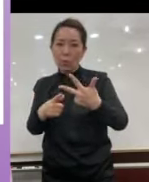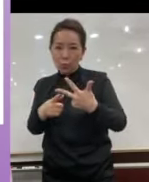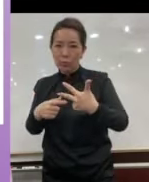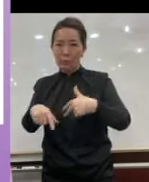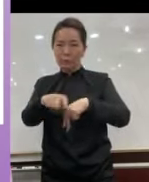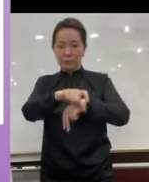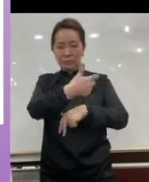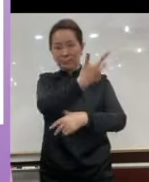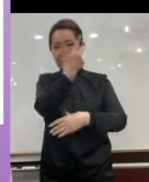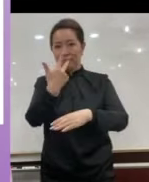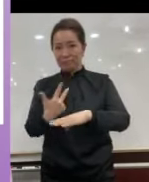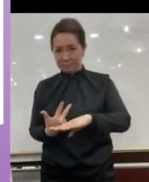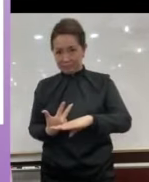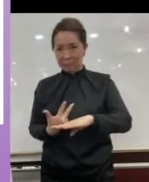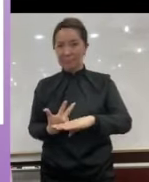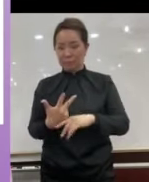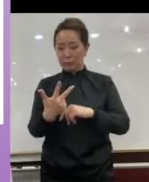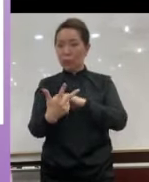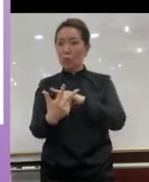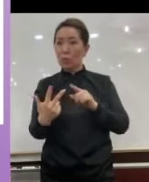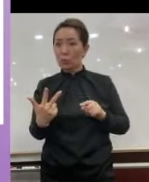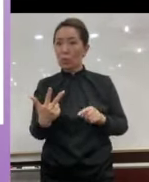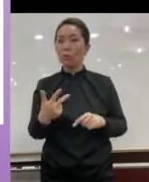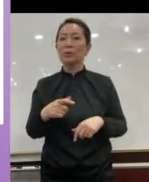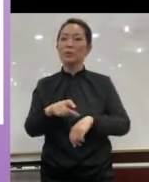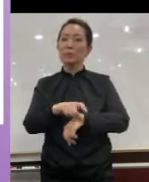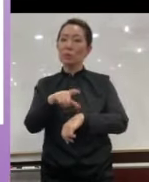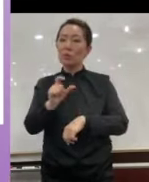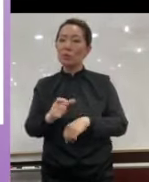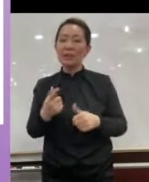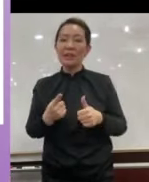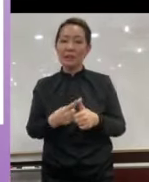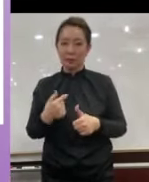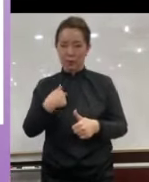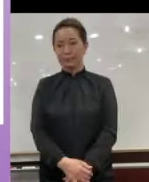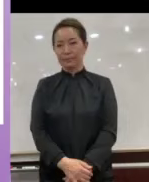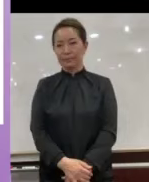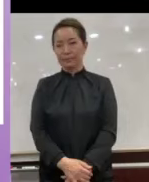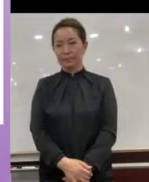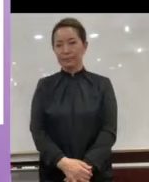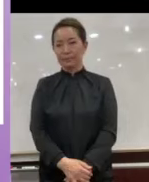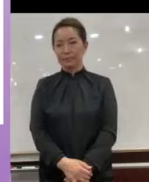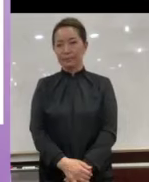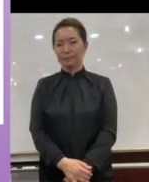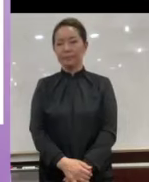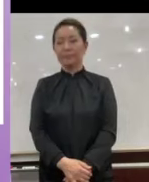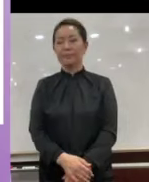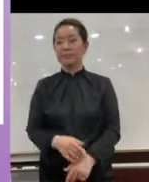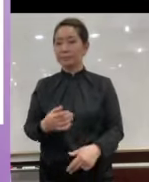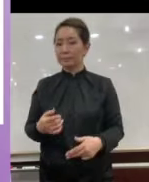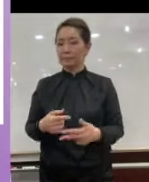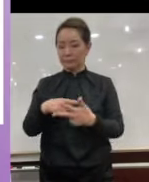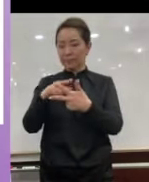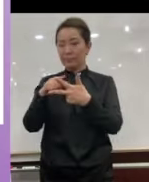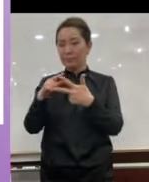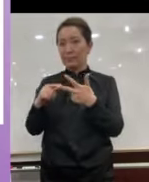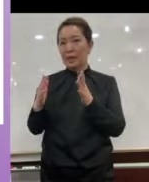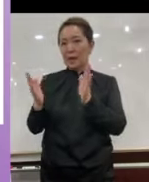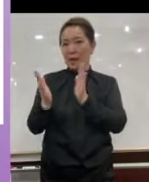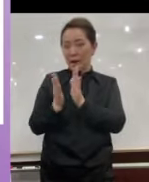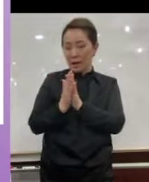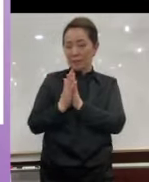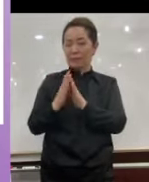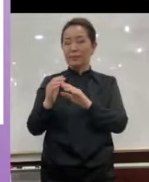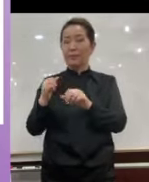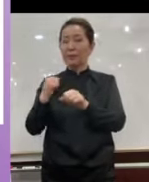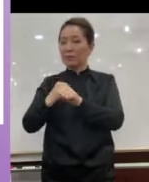төслийн хүрээнд тамилсан байгаа. Энэ мэрэгчлэн гурван мэрэгчлэн нэг нь миний бий байна. За манай төслийн хамтран хэрэгжүүлэгч байгууллага